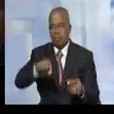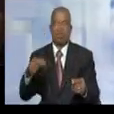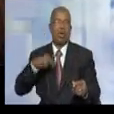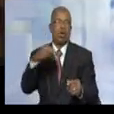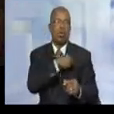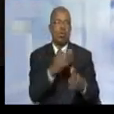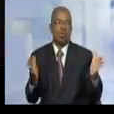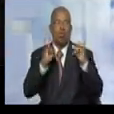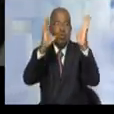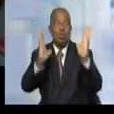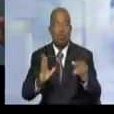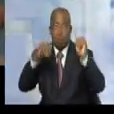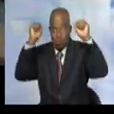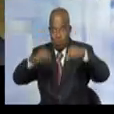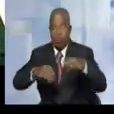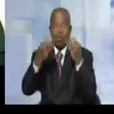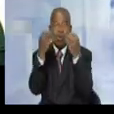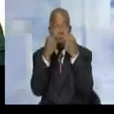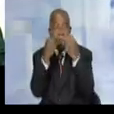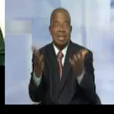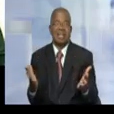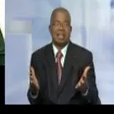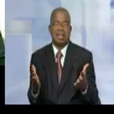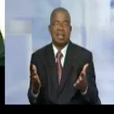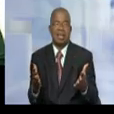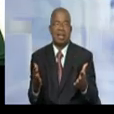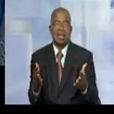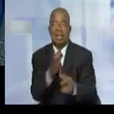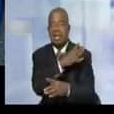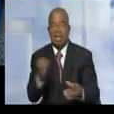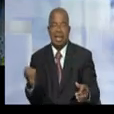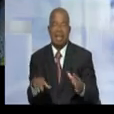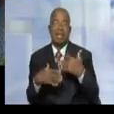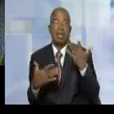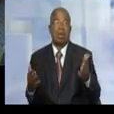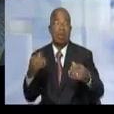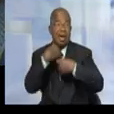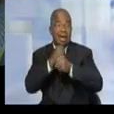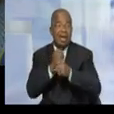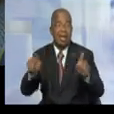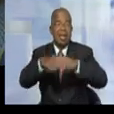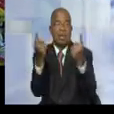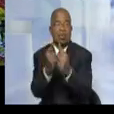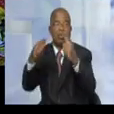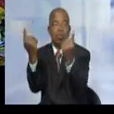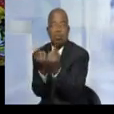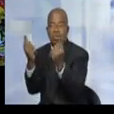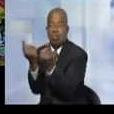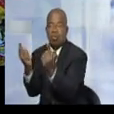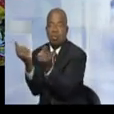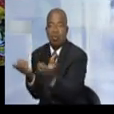pour leur dire qu'il faut doubler les efforts. La présidente investie promet de relever